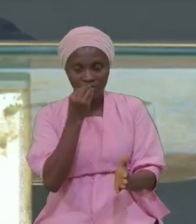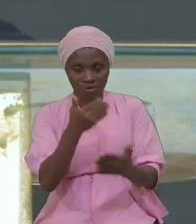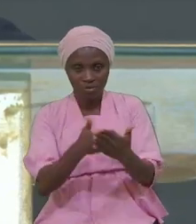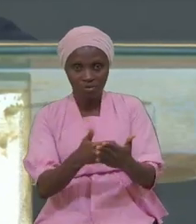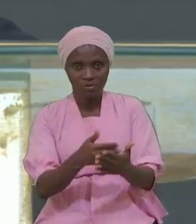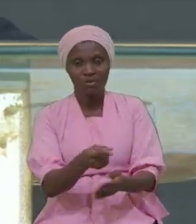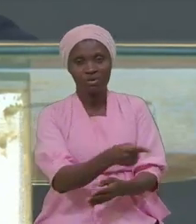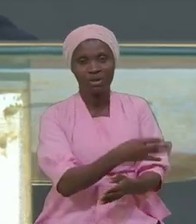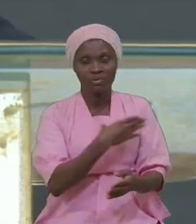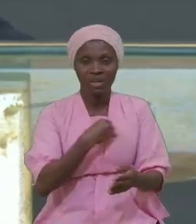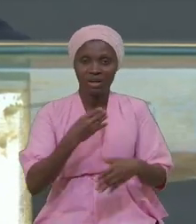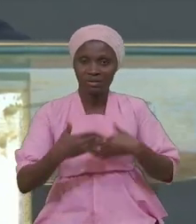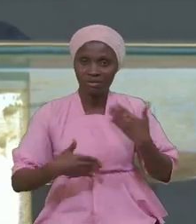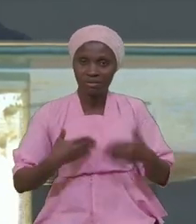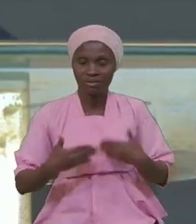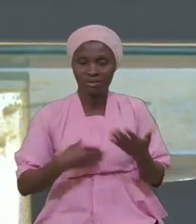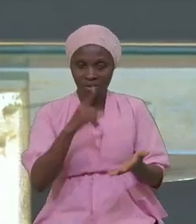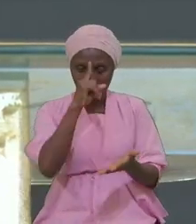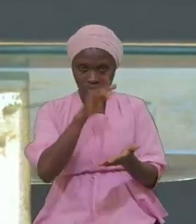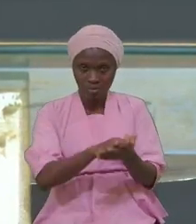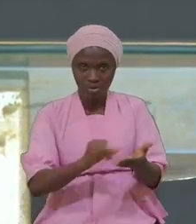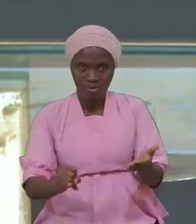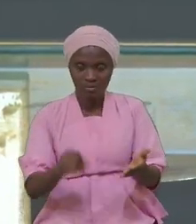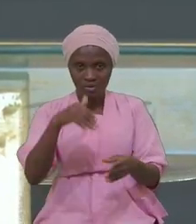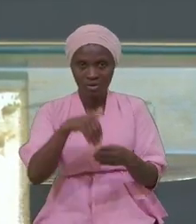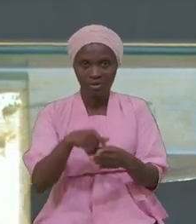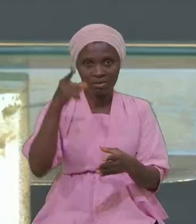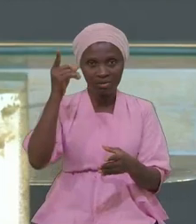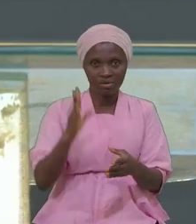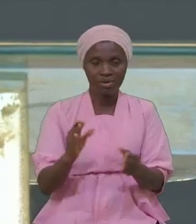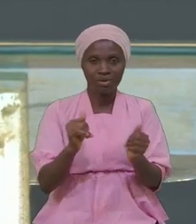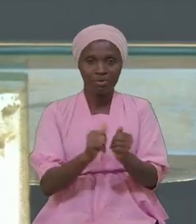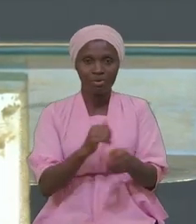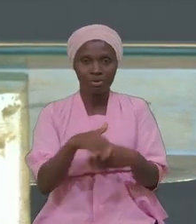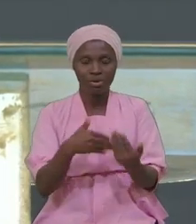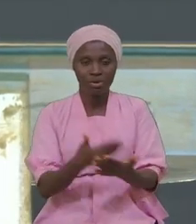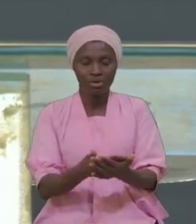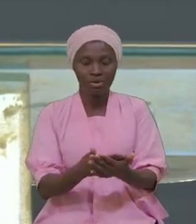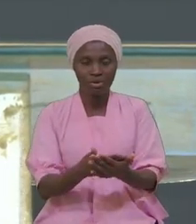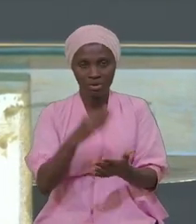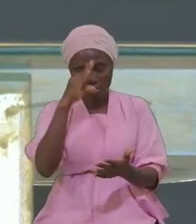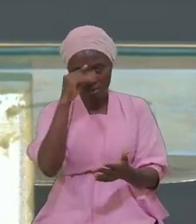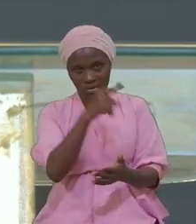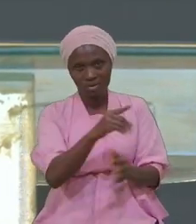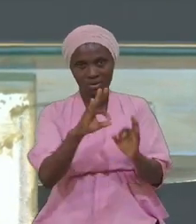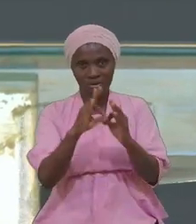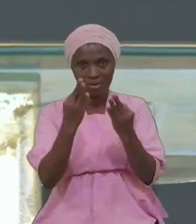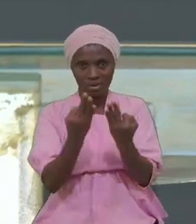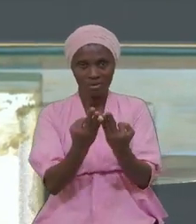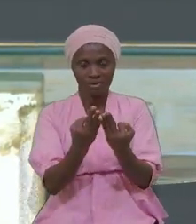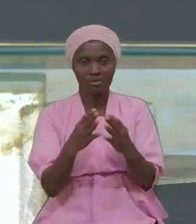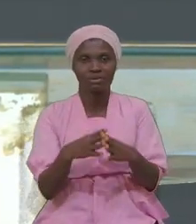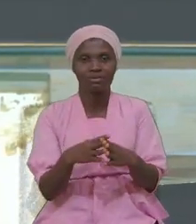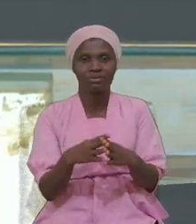servit à manger et il se réjouit avec toute sa famille de ce qu'il avait cru en